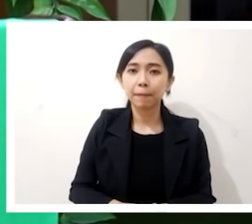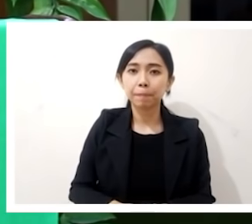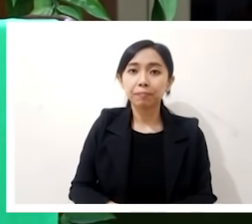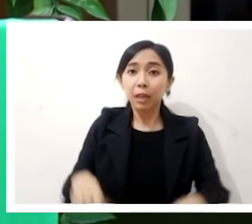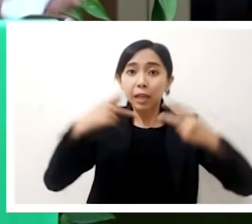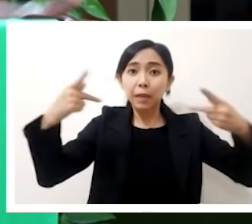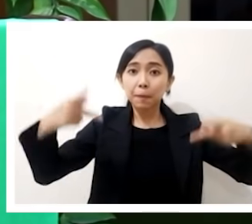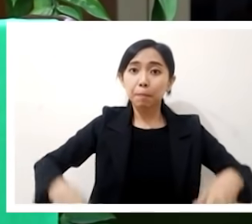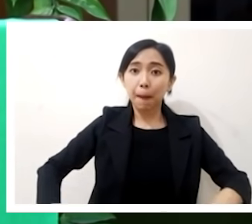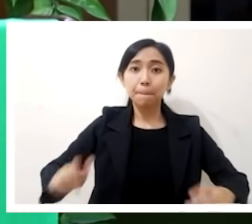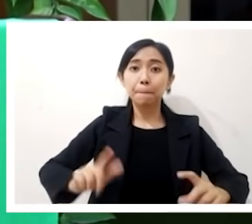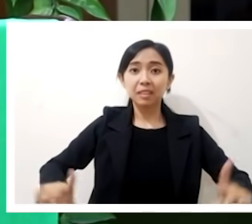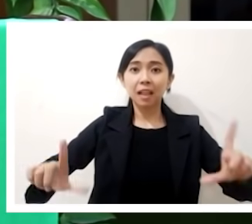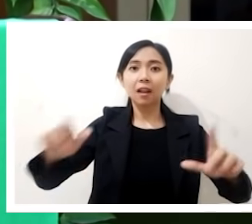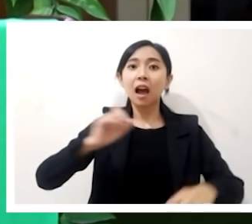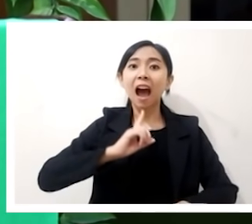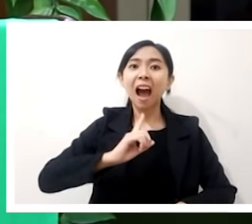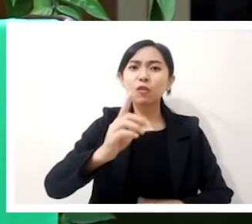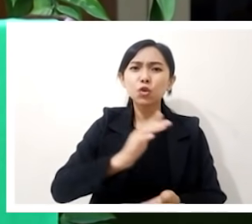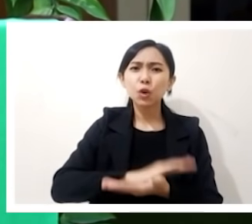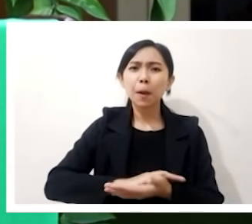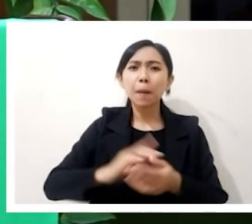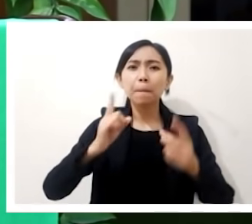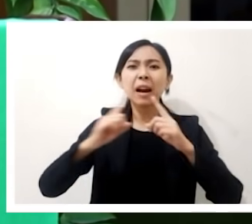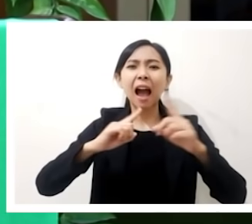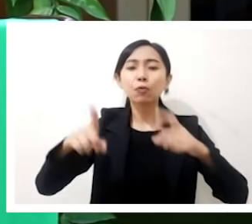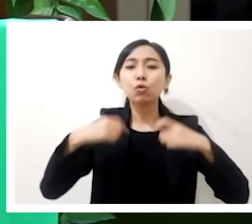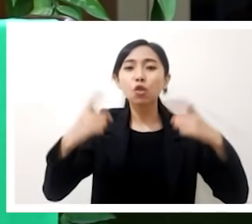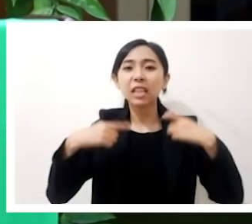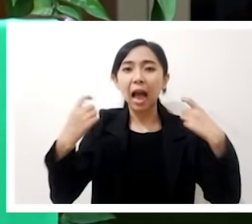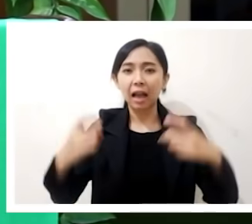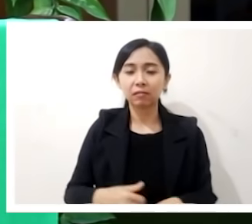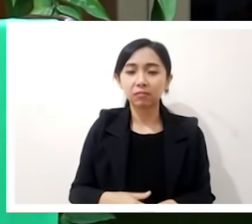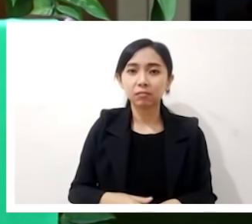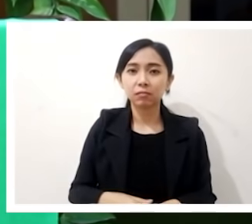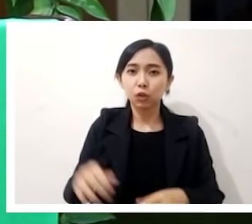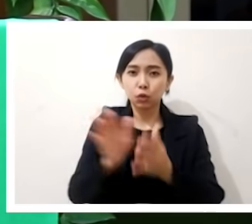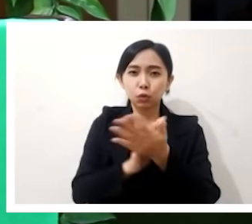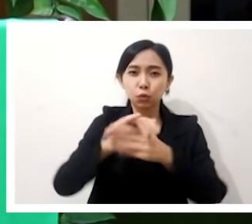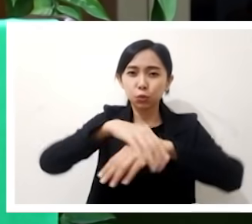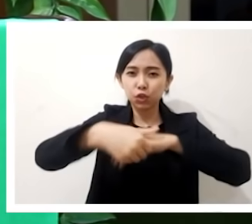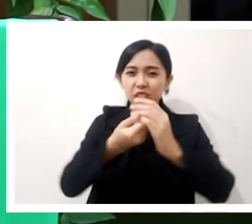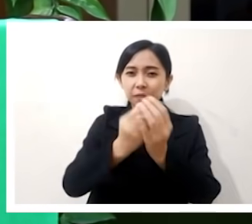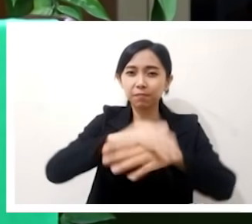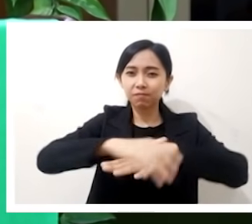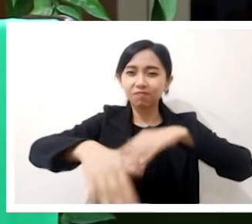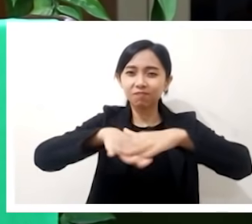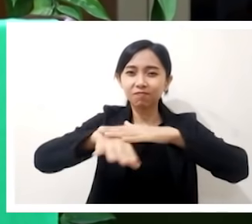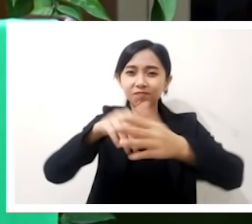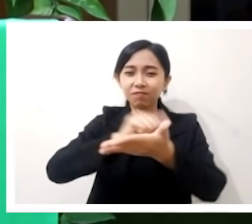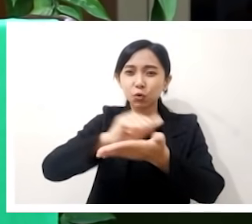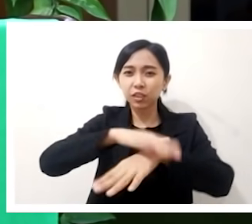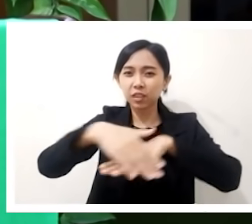memulai seluruh rangkaian upacara dengan penyucian dirinya. Dia akan cuci tangan dan kakinya, menanggalkan jubah